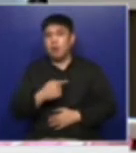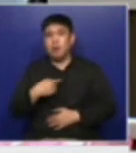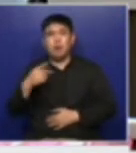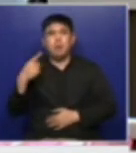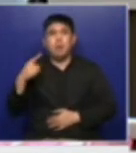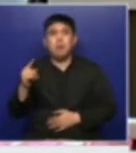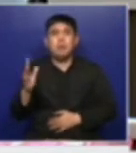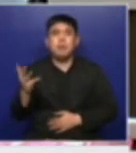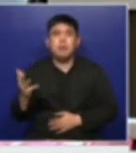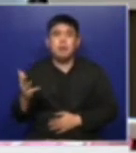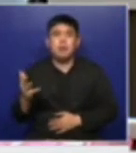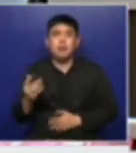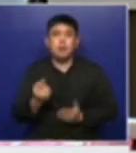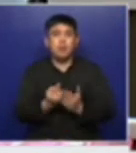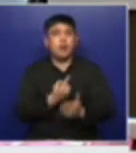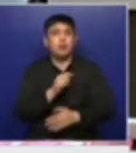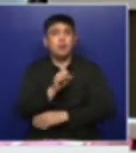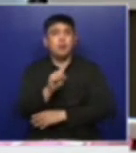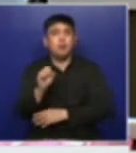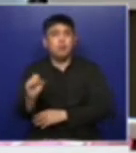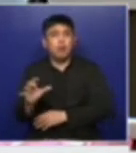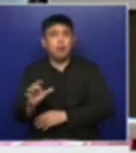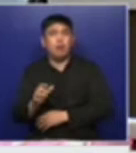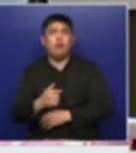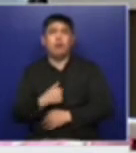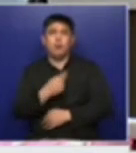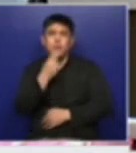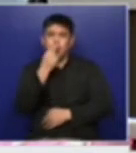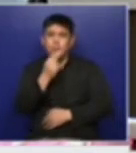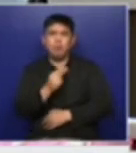ชน์มันไม่ใช่อ่ะ